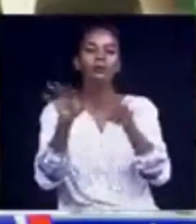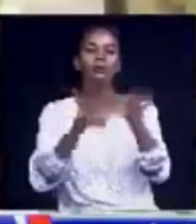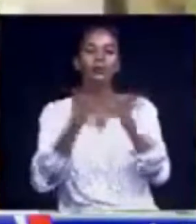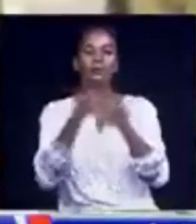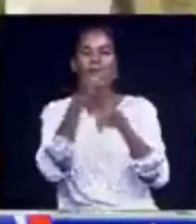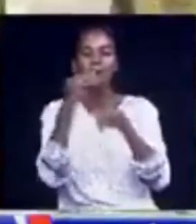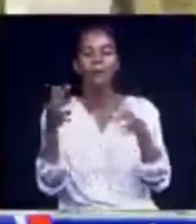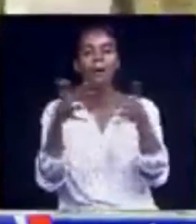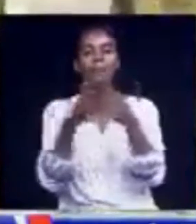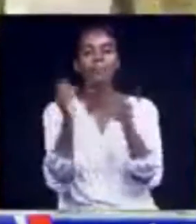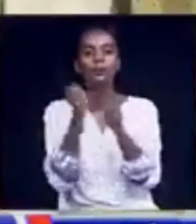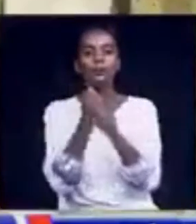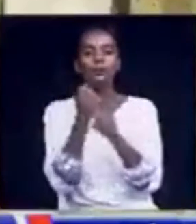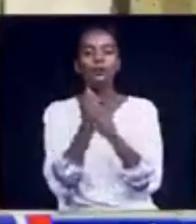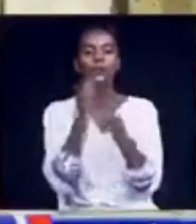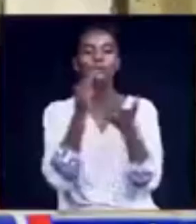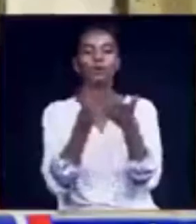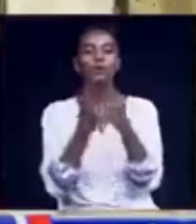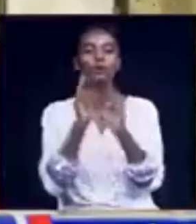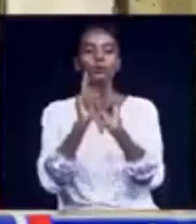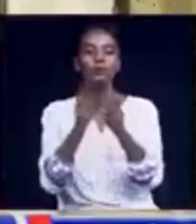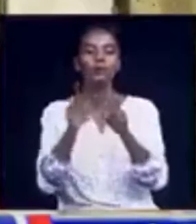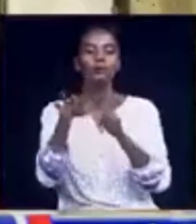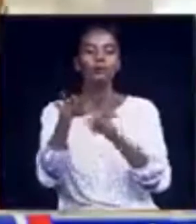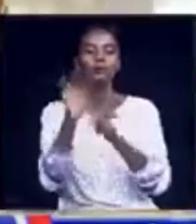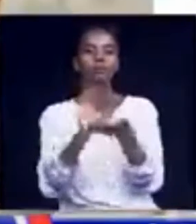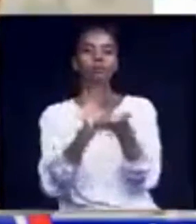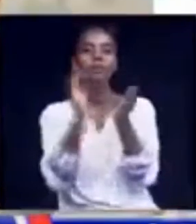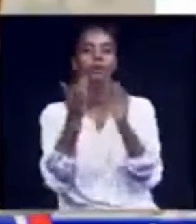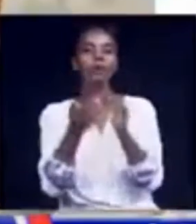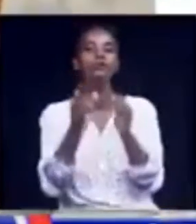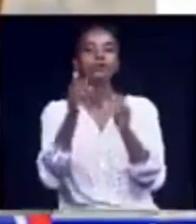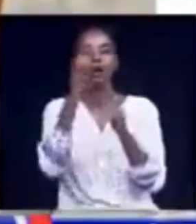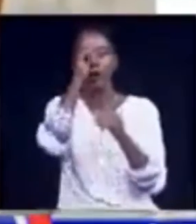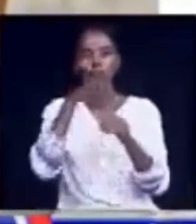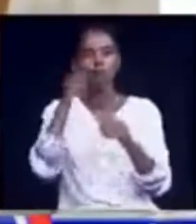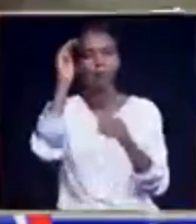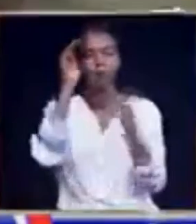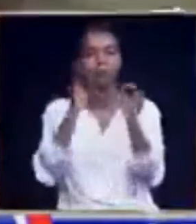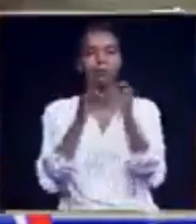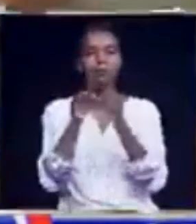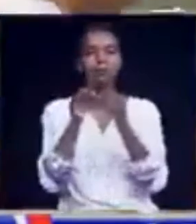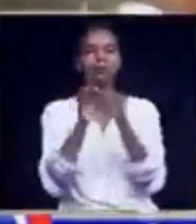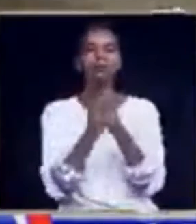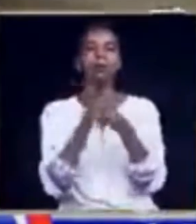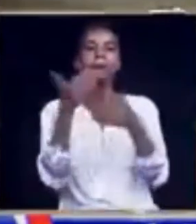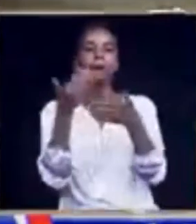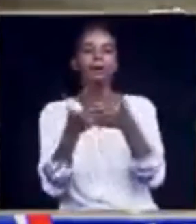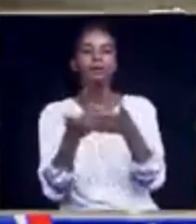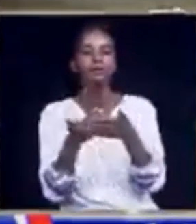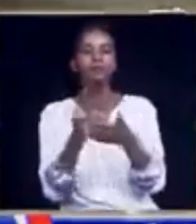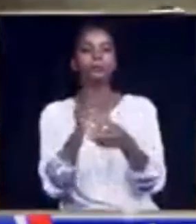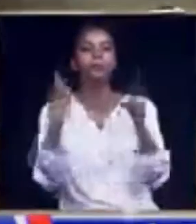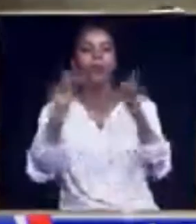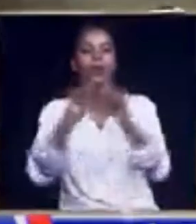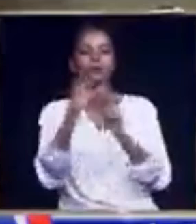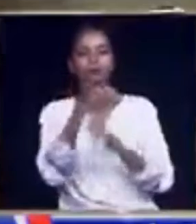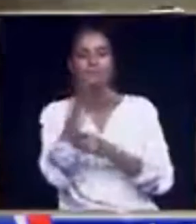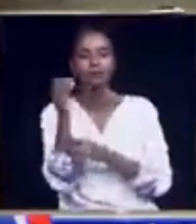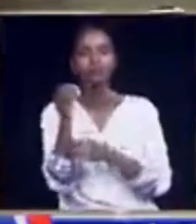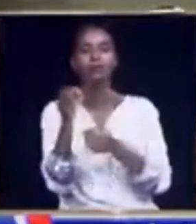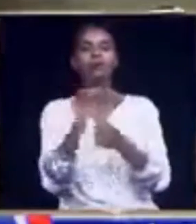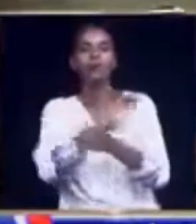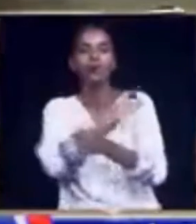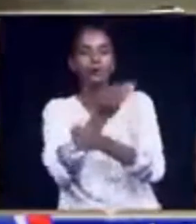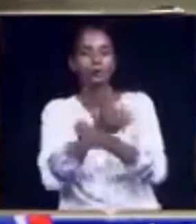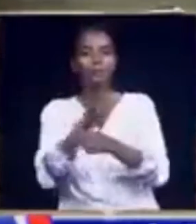ባከናወናቸው የማስተባበር ስራዎች በጎ ምላሾች እየተገኙ መሆናቸውንም አቶ ጥላሁን አስረድቷል። በገንዘብ በአይነትና